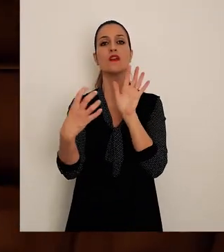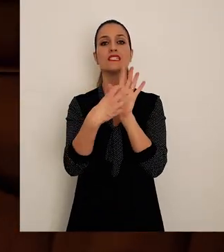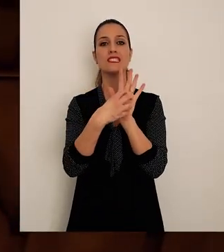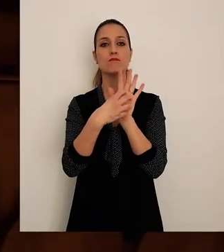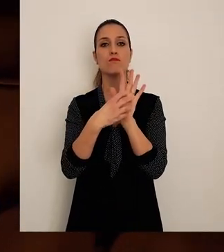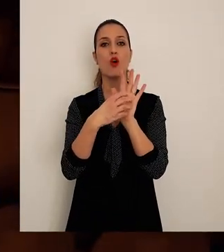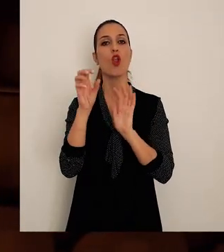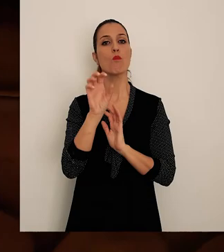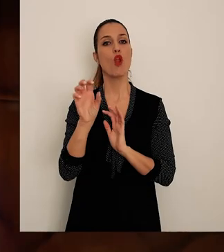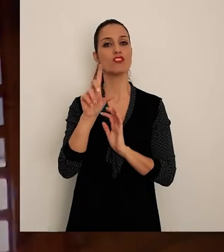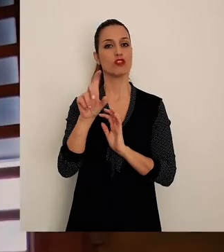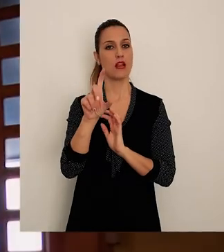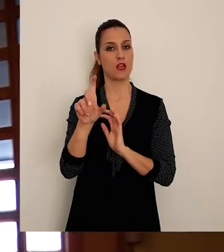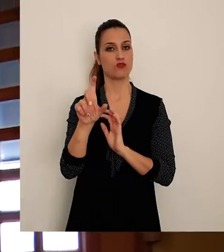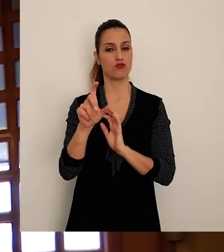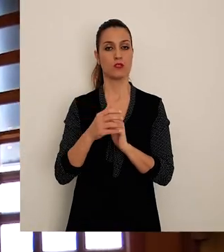Lecce.